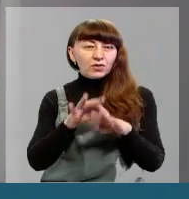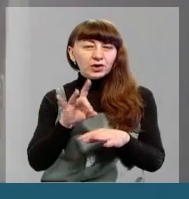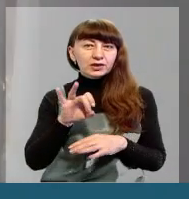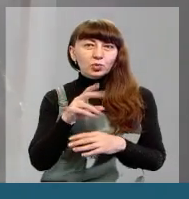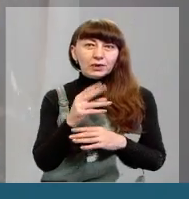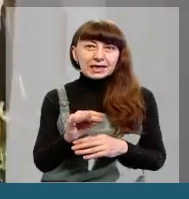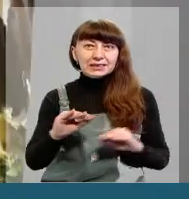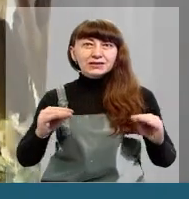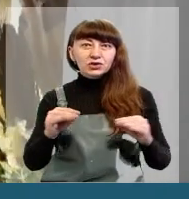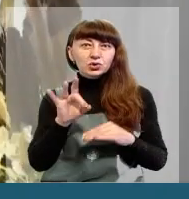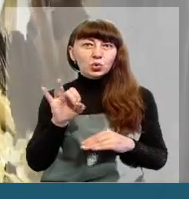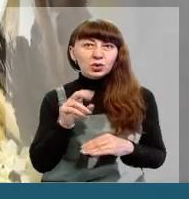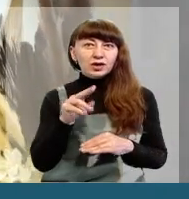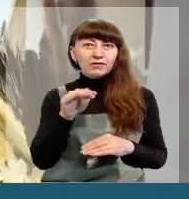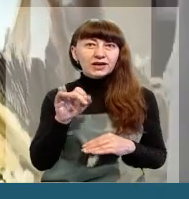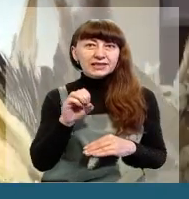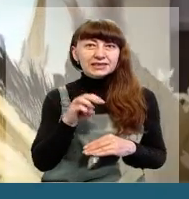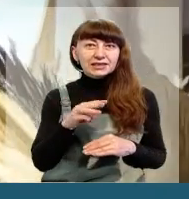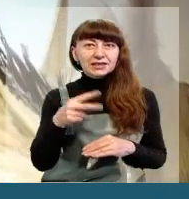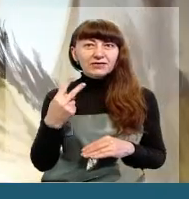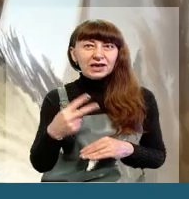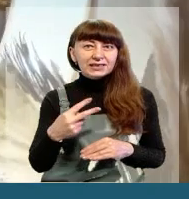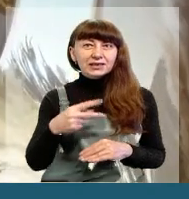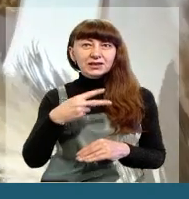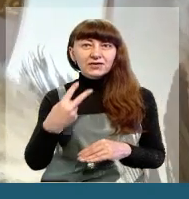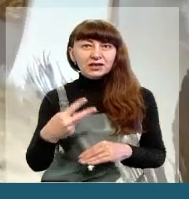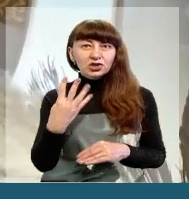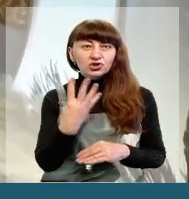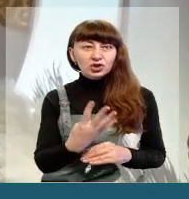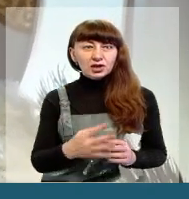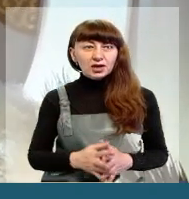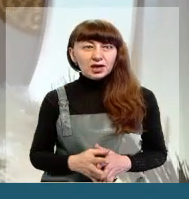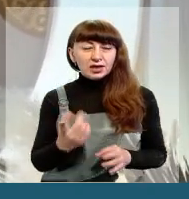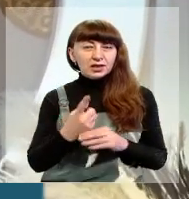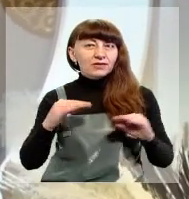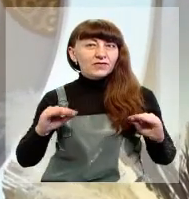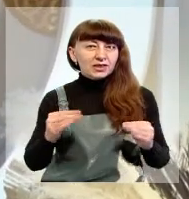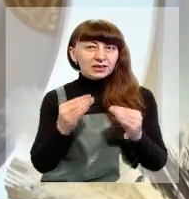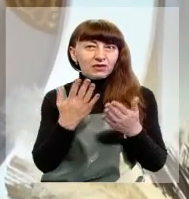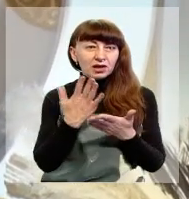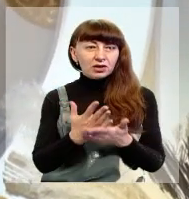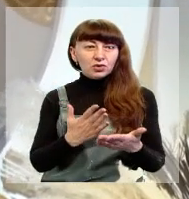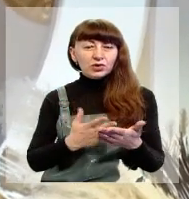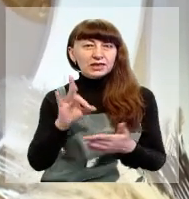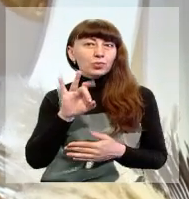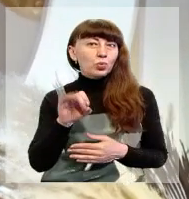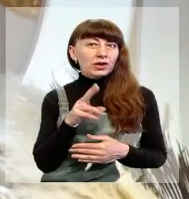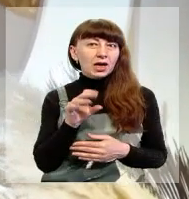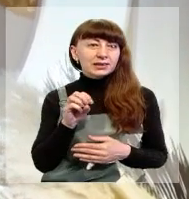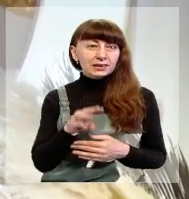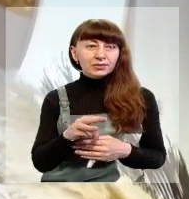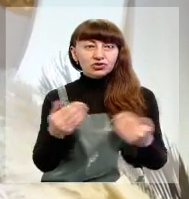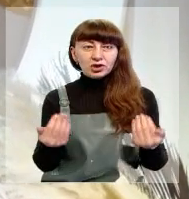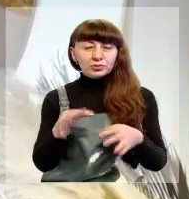республиканский фестиваль «Тюркфест 2024». В рамках данного фестиваля, который является республиканским,